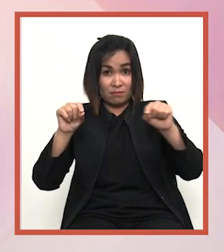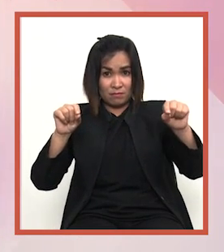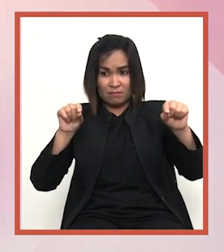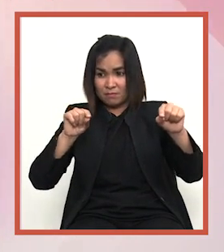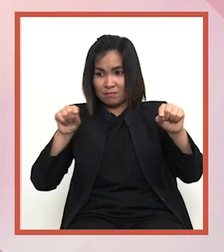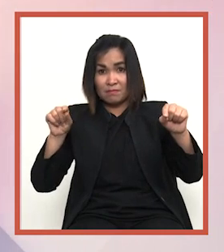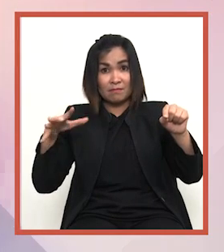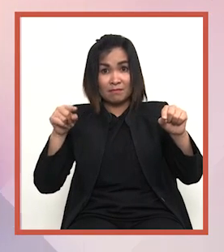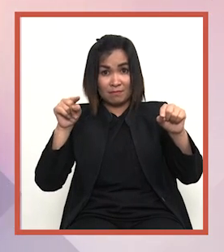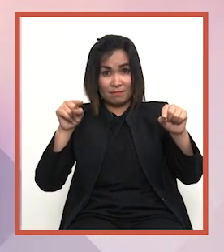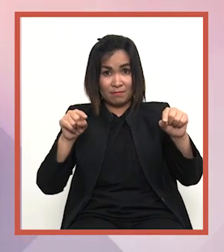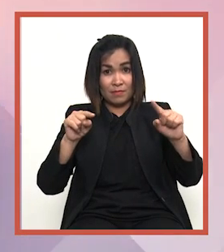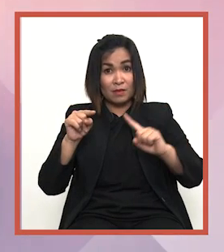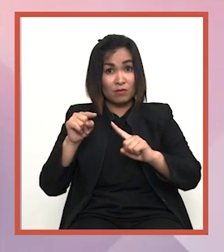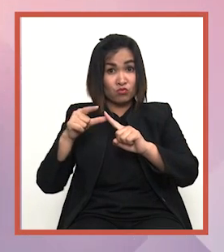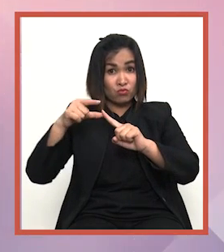ก